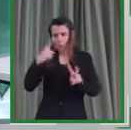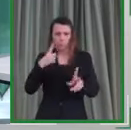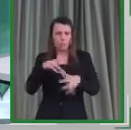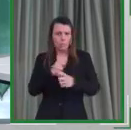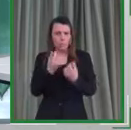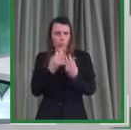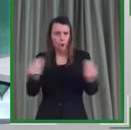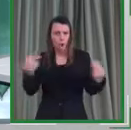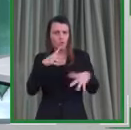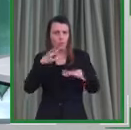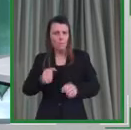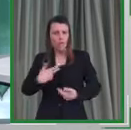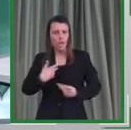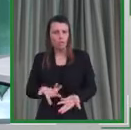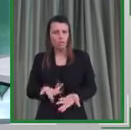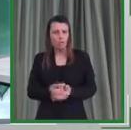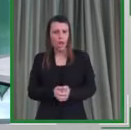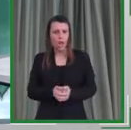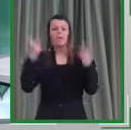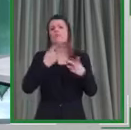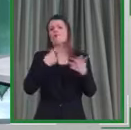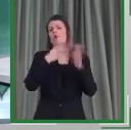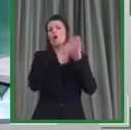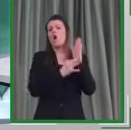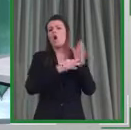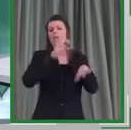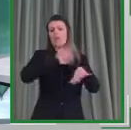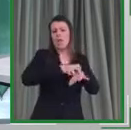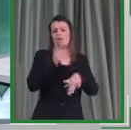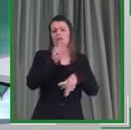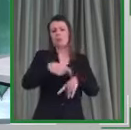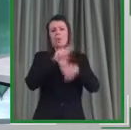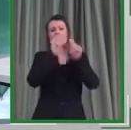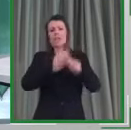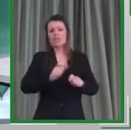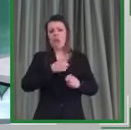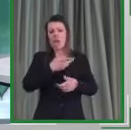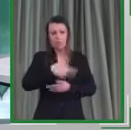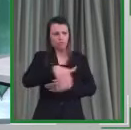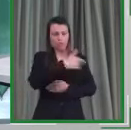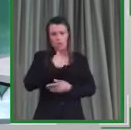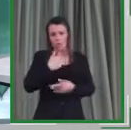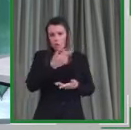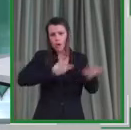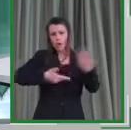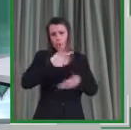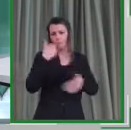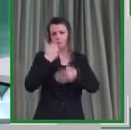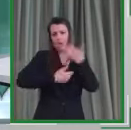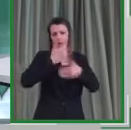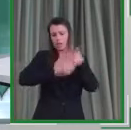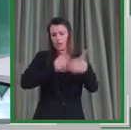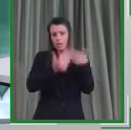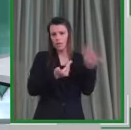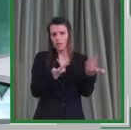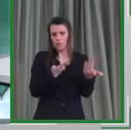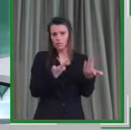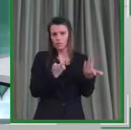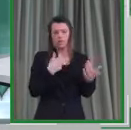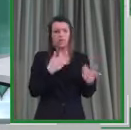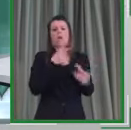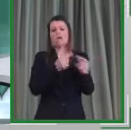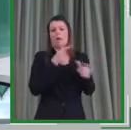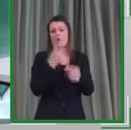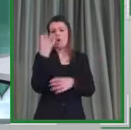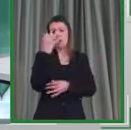parte che gli ordini dei medici le federazioni noi siamo in un costante rapporto con tutti loro e quindi così come ci siamo confrontati fino a oggi